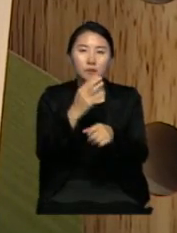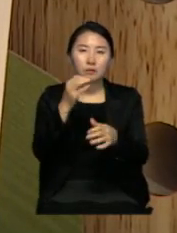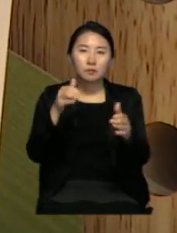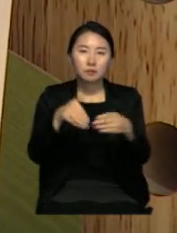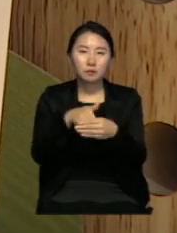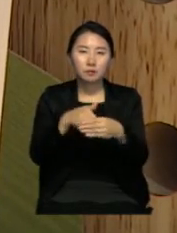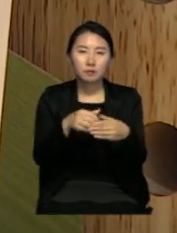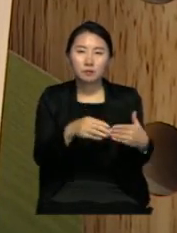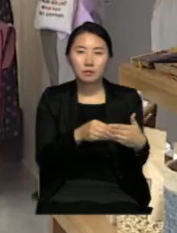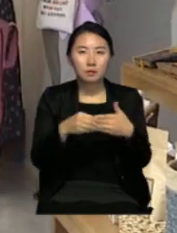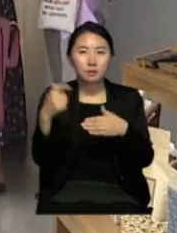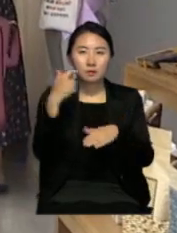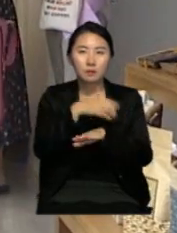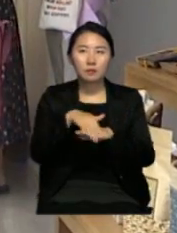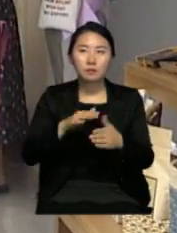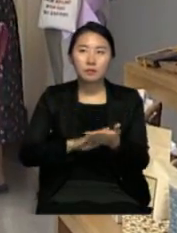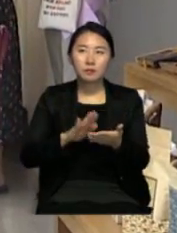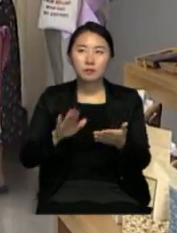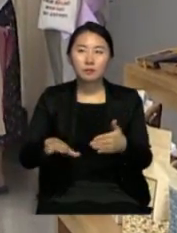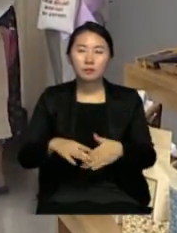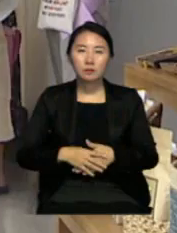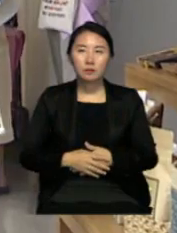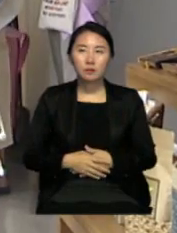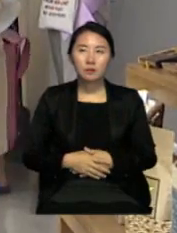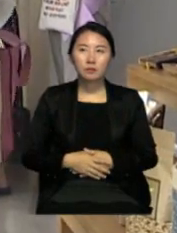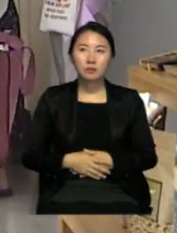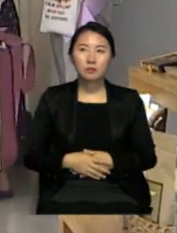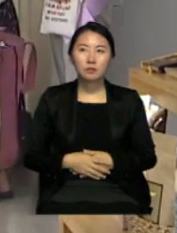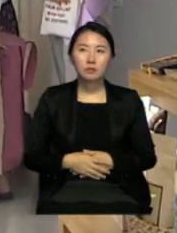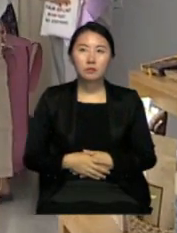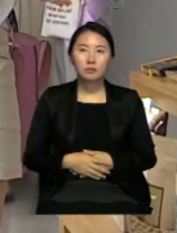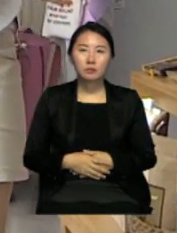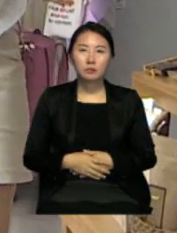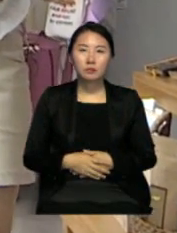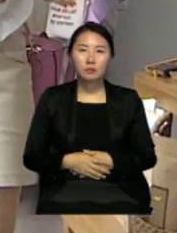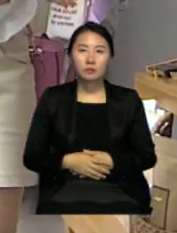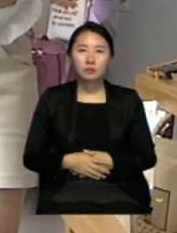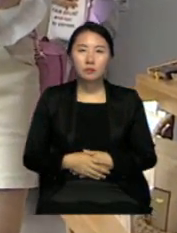선도한다는 계획입니다. 딜라이브 서울 경계 케이블TV 박용입니다.